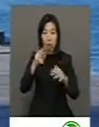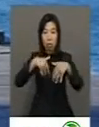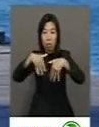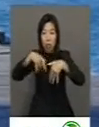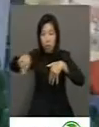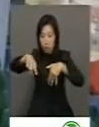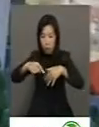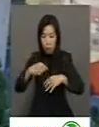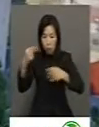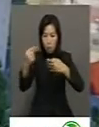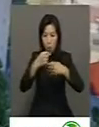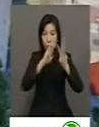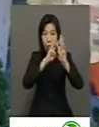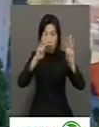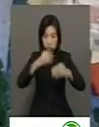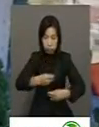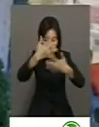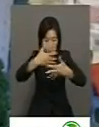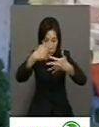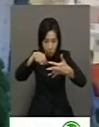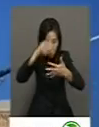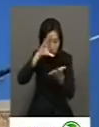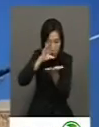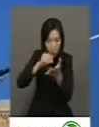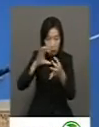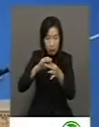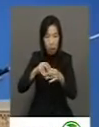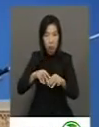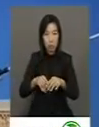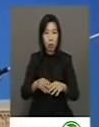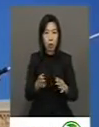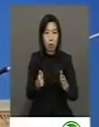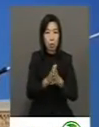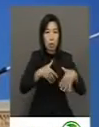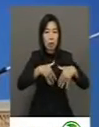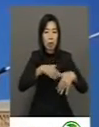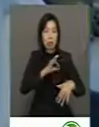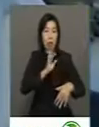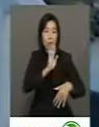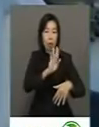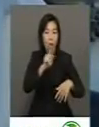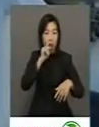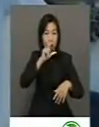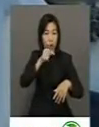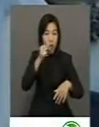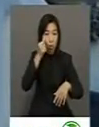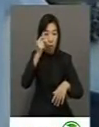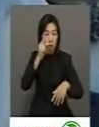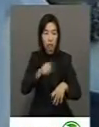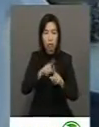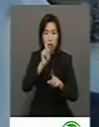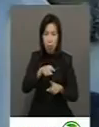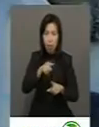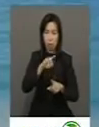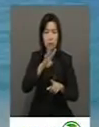ชมเว็บไซต์กระทรวงเพื่อหาข้อมูลการเป็นพลเมืองนิวซีแลนด์เพิ่มขึ้นจาก305ครั้งมาเป็นถึง